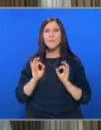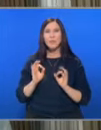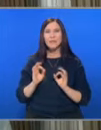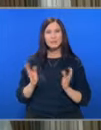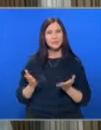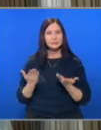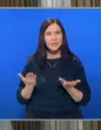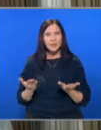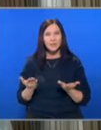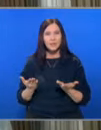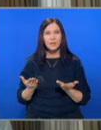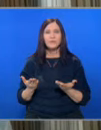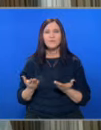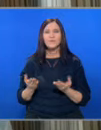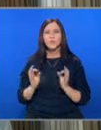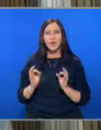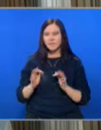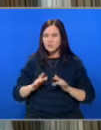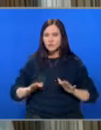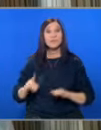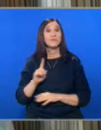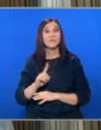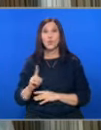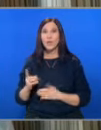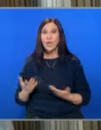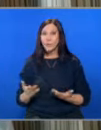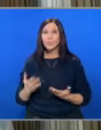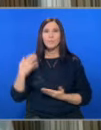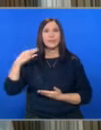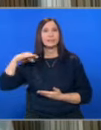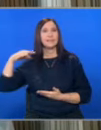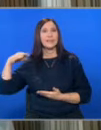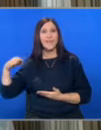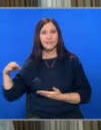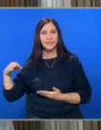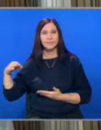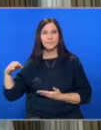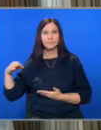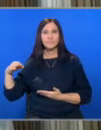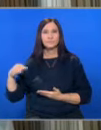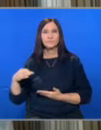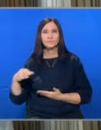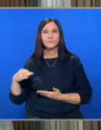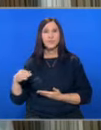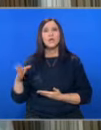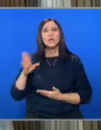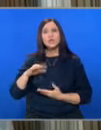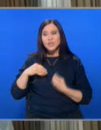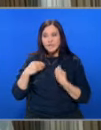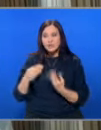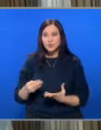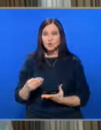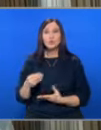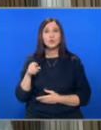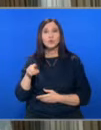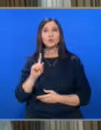в онази ситуация, в която президента ще възложи на онзи, който